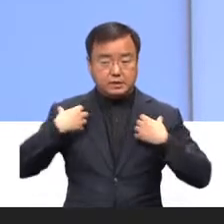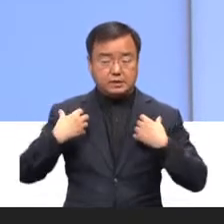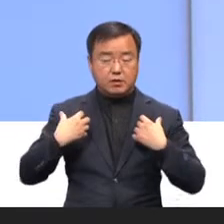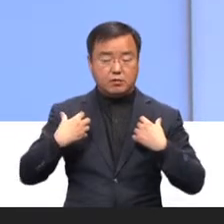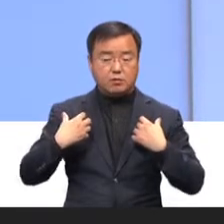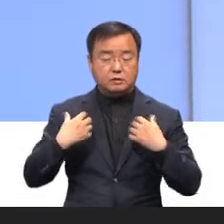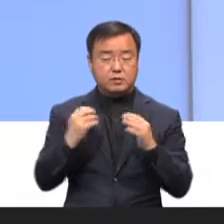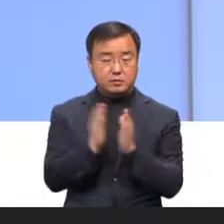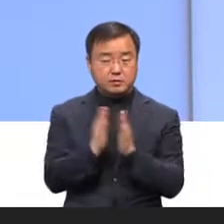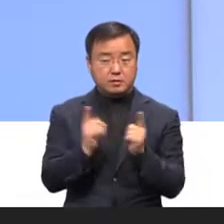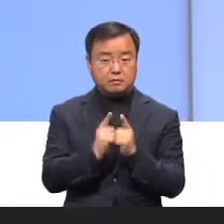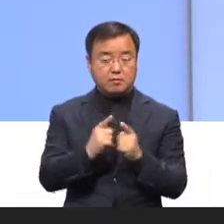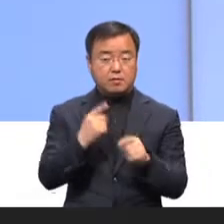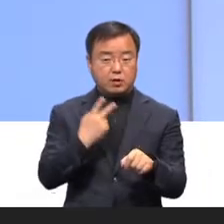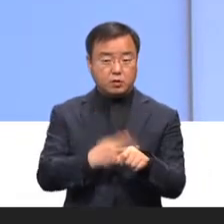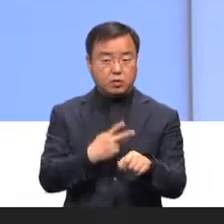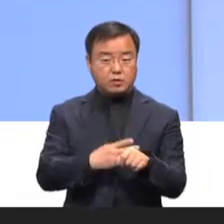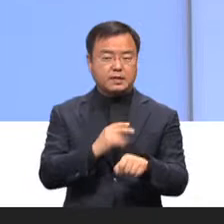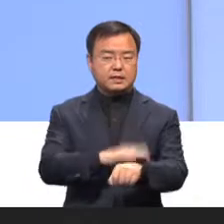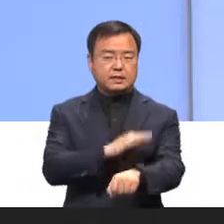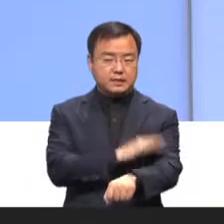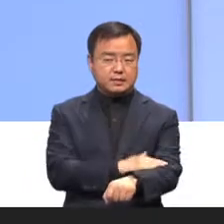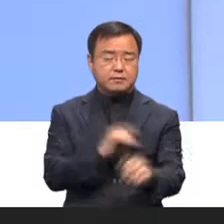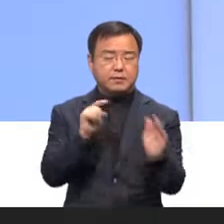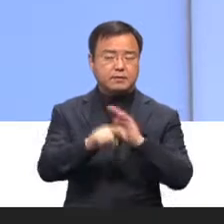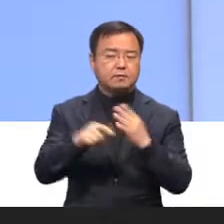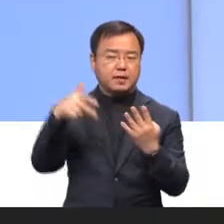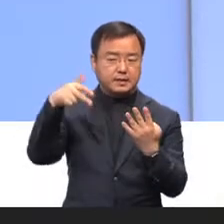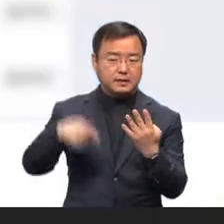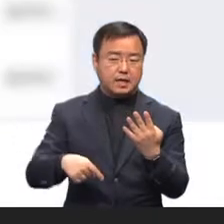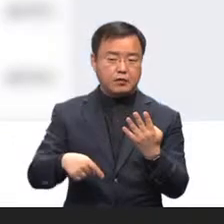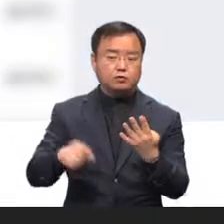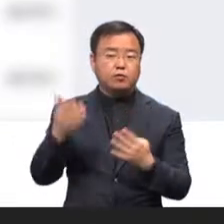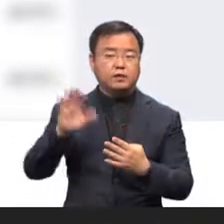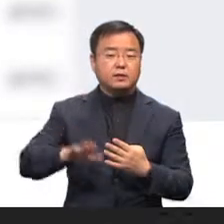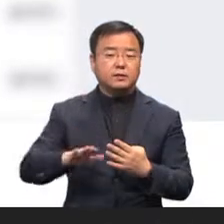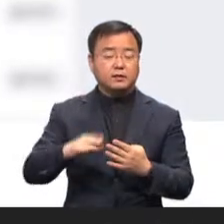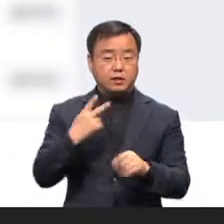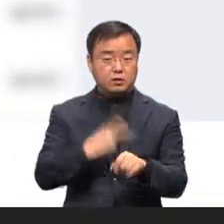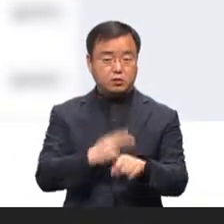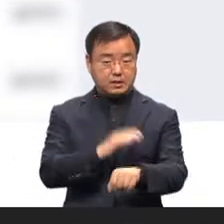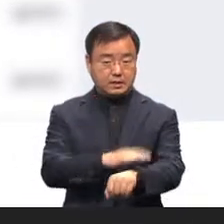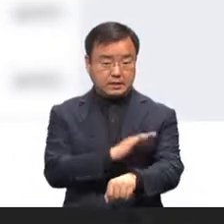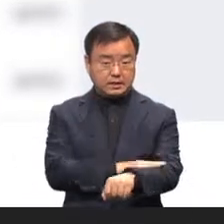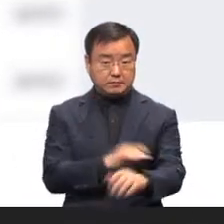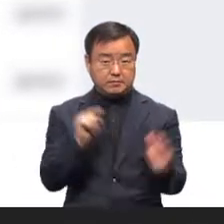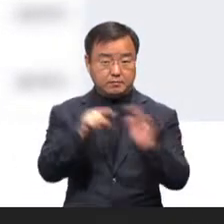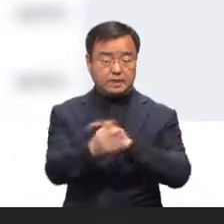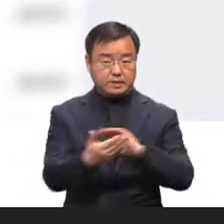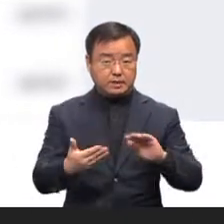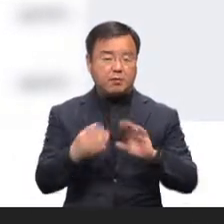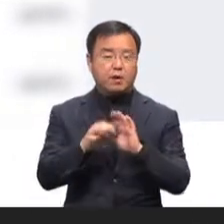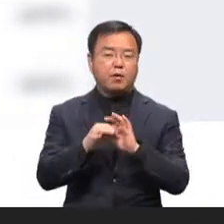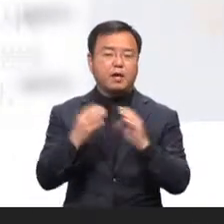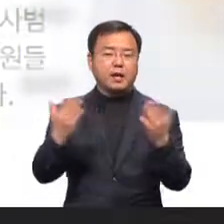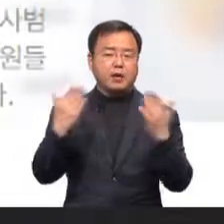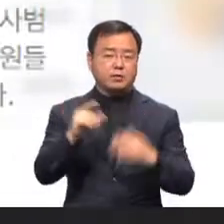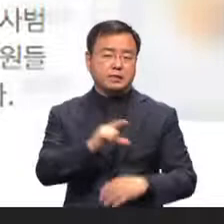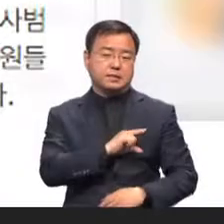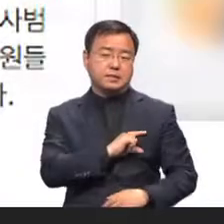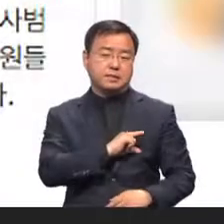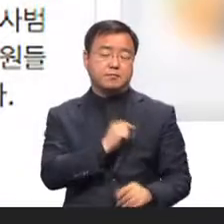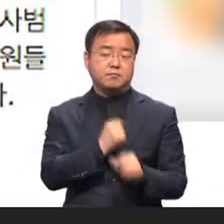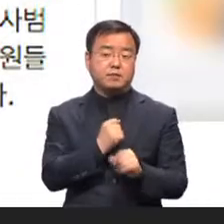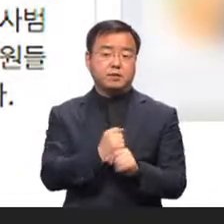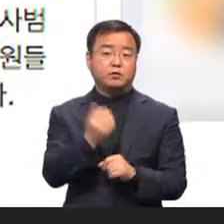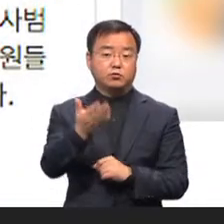보통 이제 교생실습 이라고나 가잖아요 제가 줄 동안 나가는데 교생실습 나가기 전에 해당 학교에서 명찰을 만들어 준답니다 4